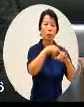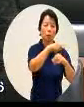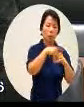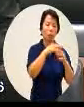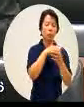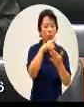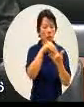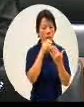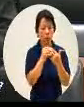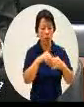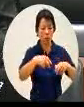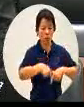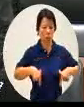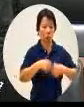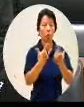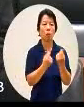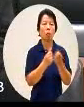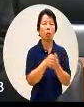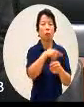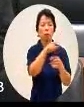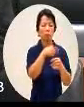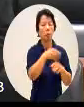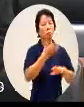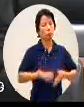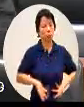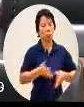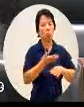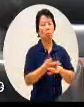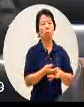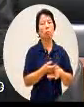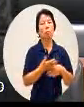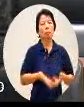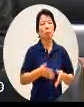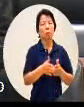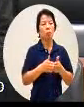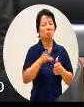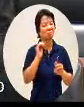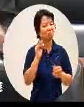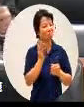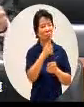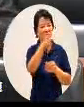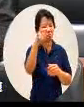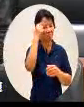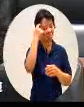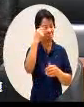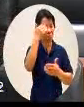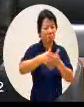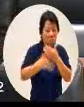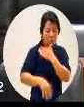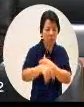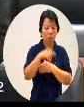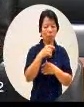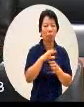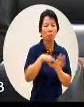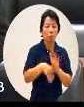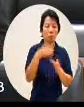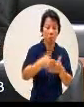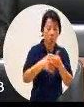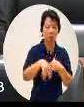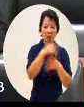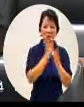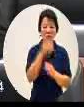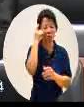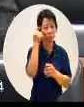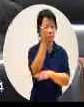然是選舉的英雄剛選完大家想休息啊結果他想什麼他想減稅啊他想縮小那個政府規模